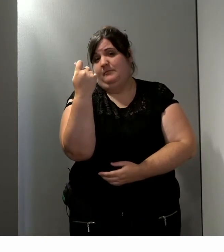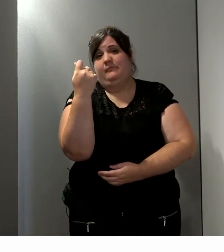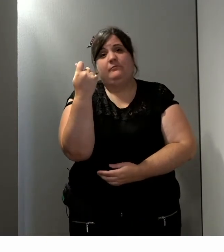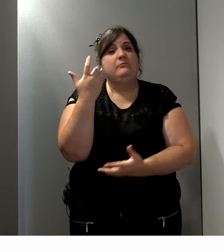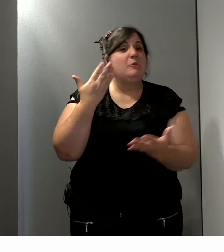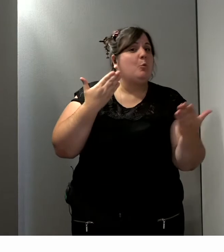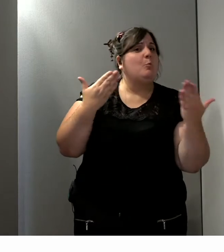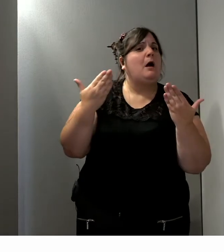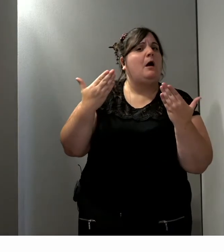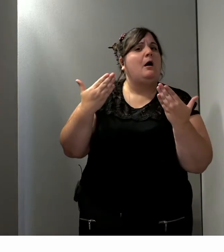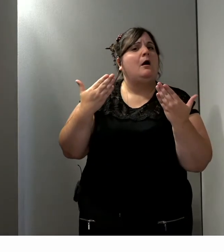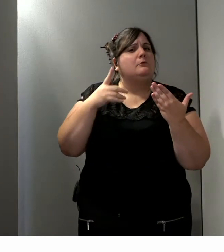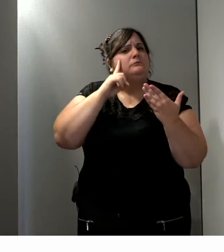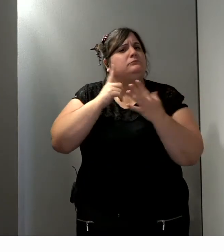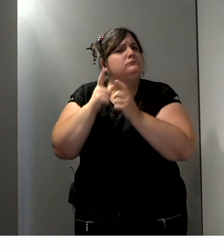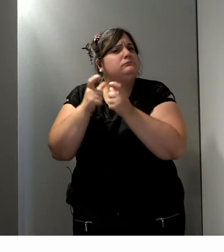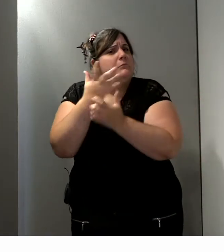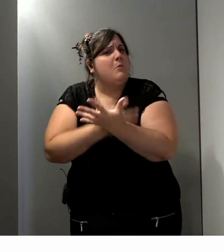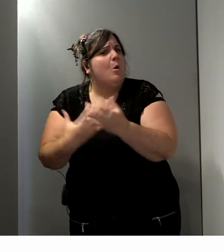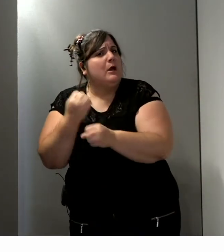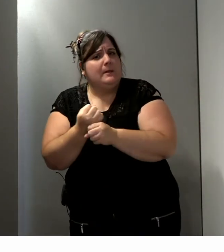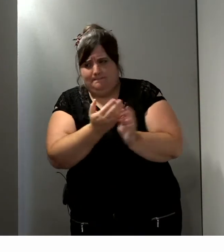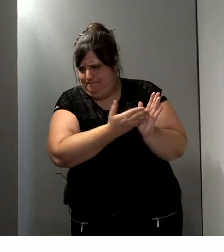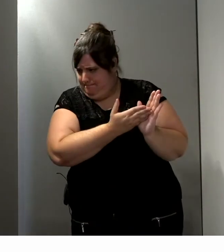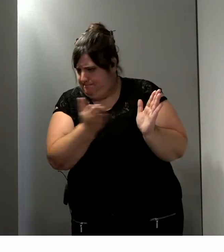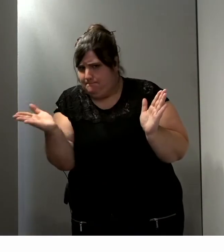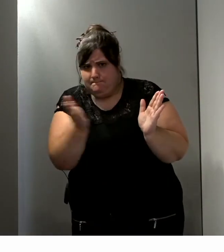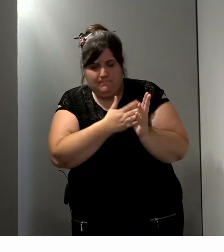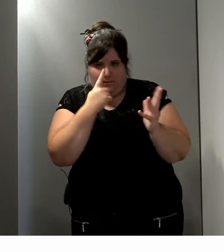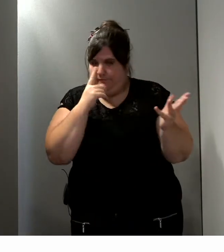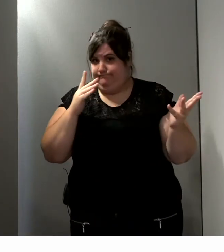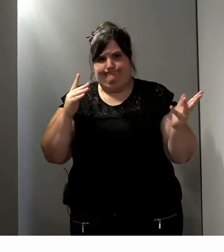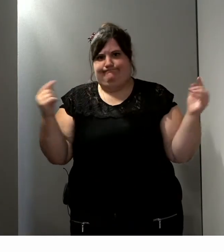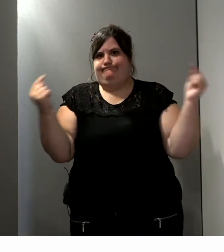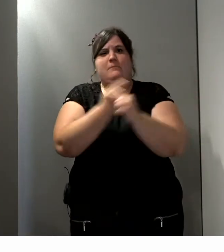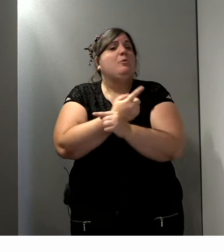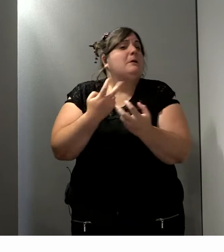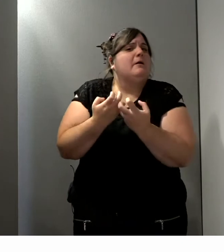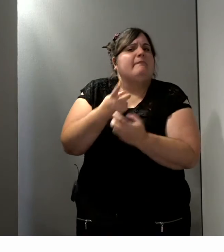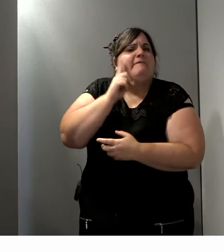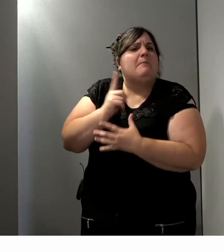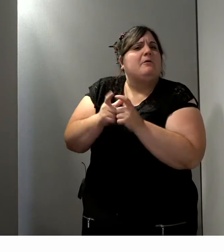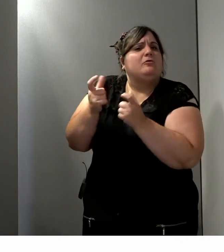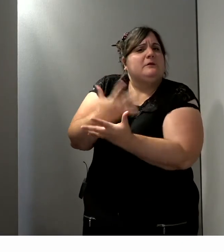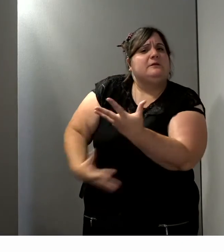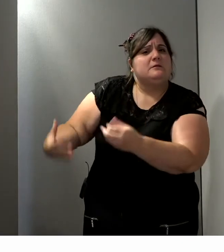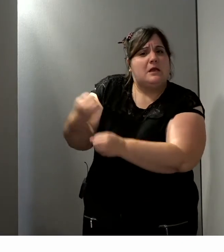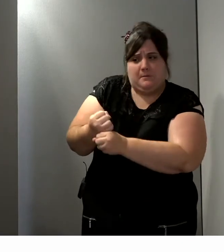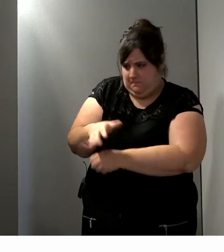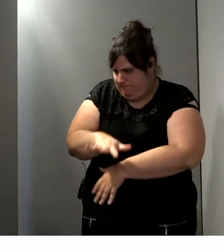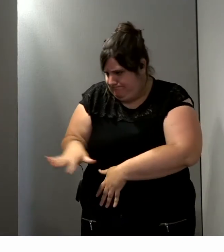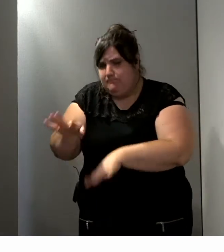qui, contrairement à l'entrepreneuriat au féminin, le rapport il est totalement inversé. Là où dans l'entrepreneuriat au féminin, 93% des femmes qui